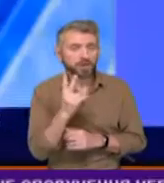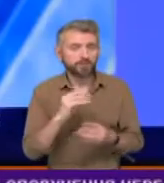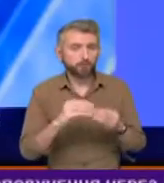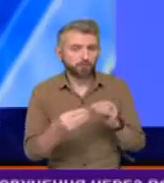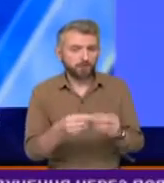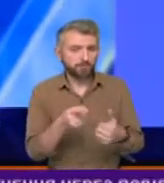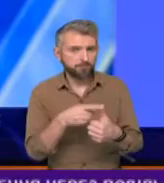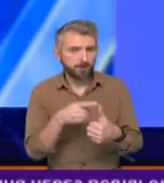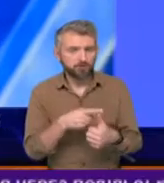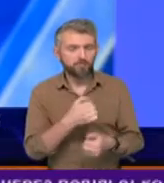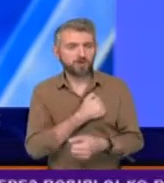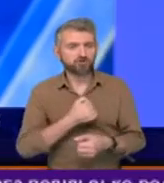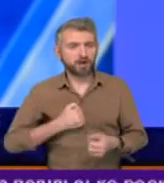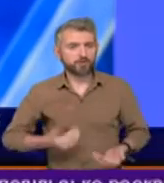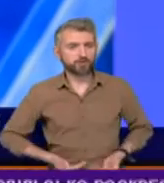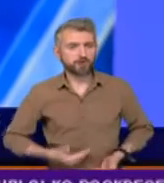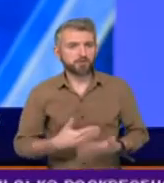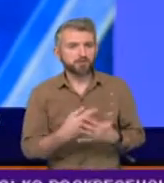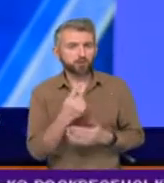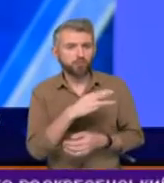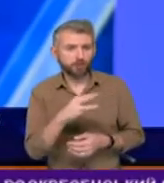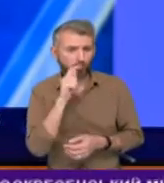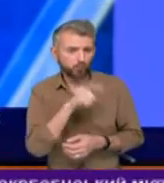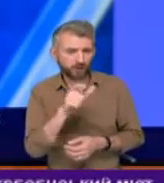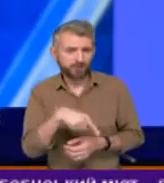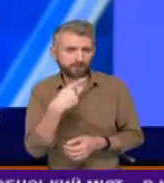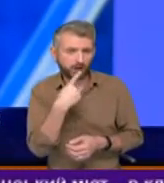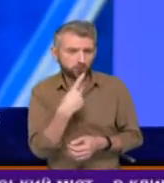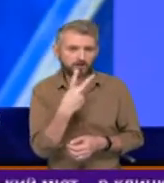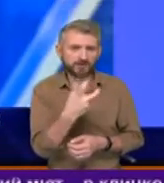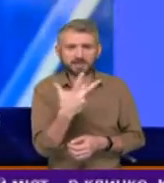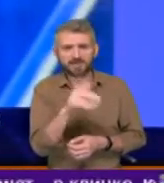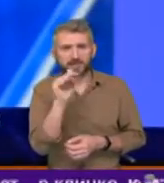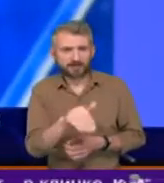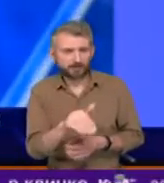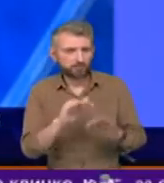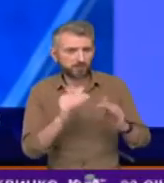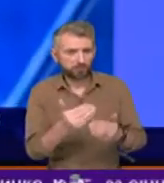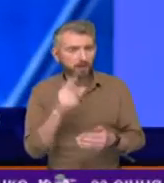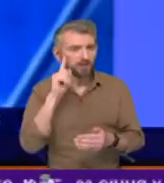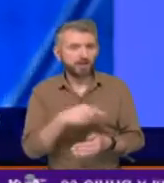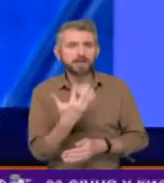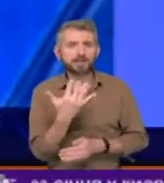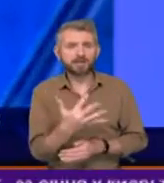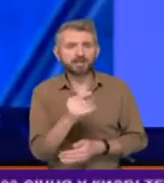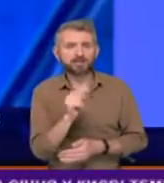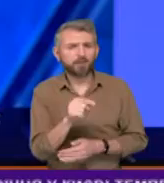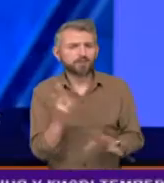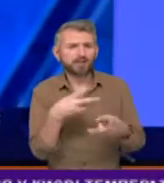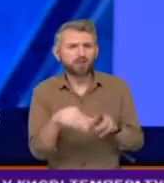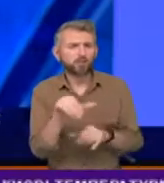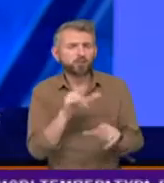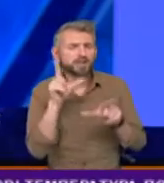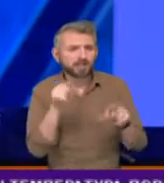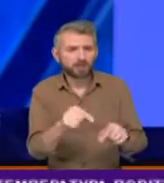проблеми. Перше, в Варшаві живе приблизно мільйон українців. Ну, кажуть. Ну, 200-300 тисяч, як мінімум. Точно. Знаєте, скільки? Там не треба кудись їхати.